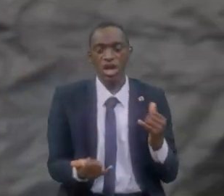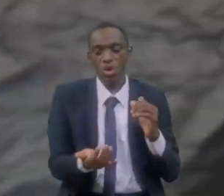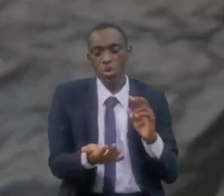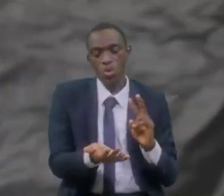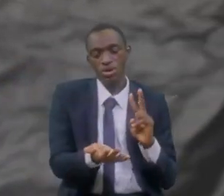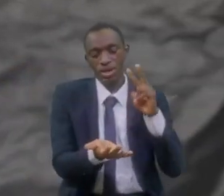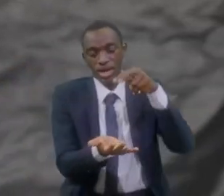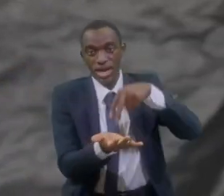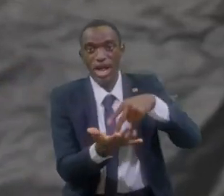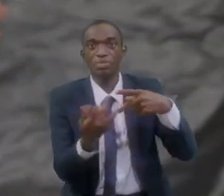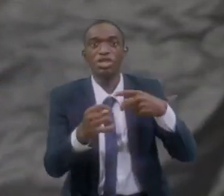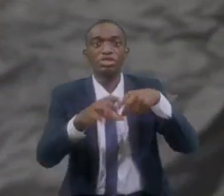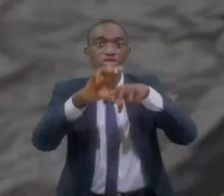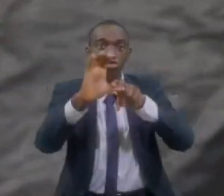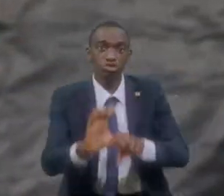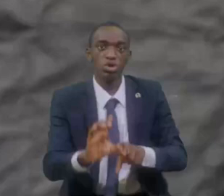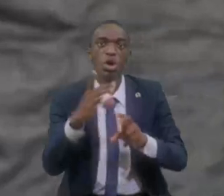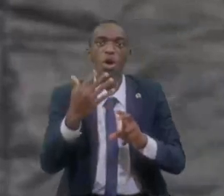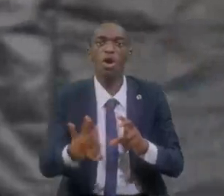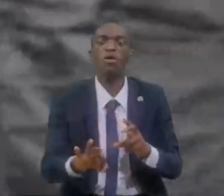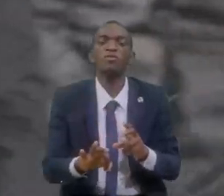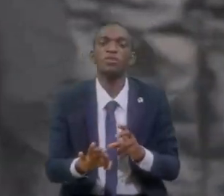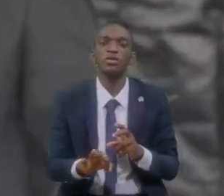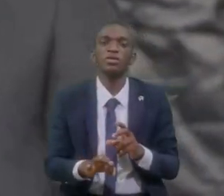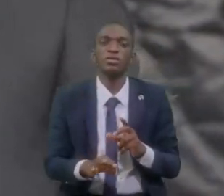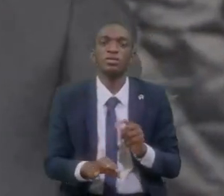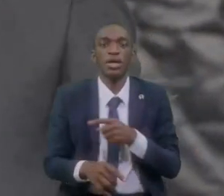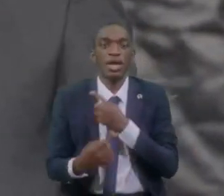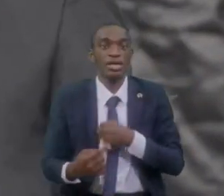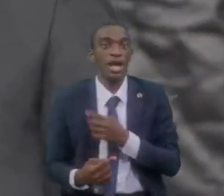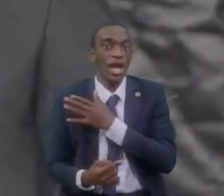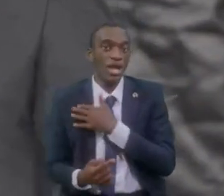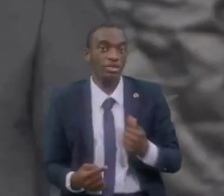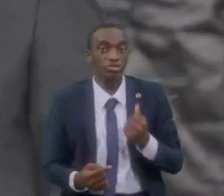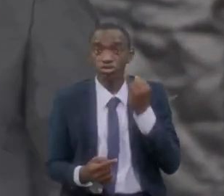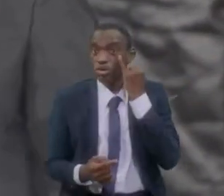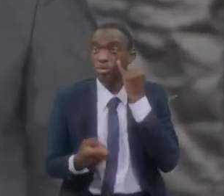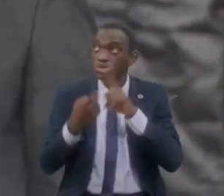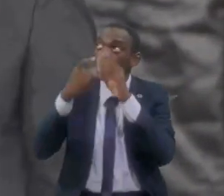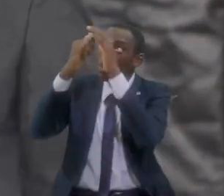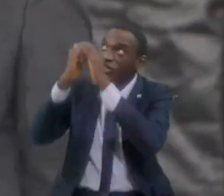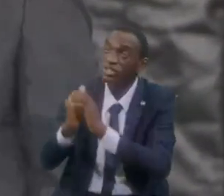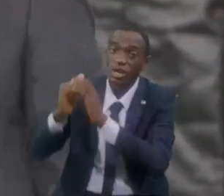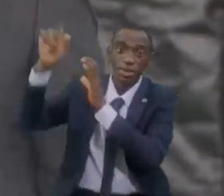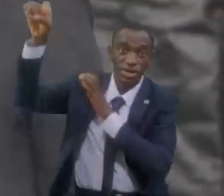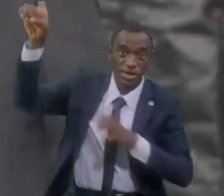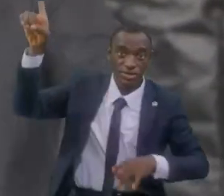Et maintenant, tu es arrivé au trône de la maison, et au lieu d'adorer Christ,